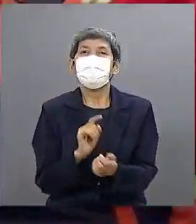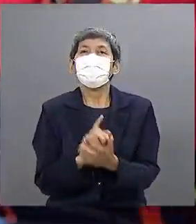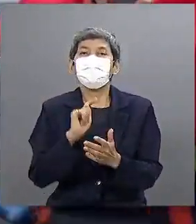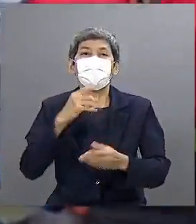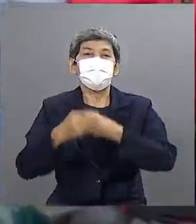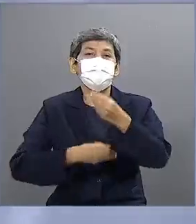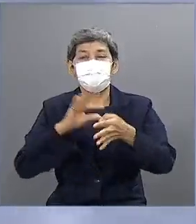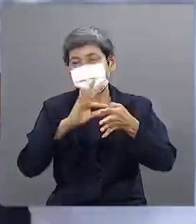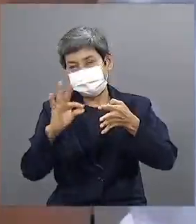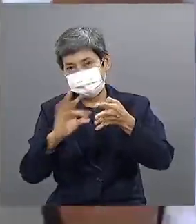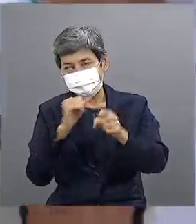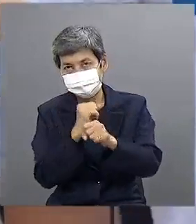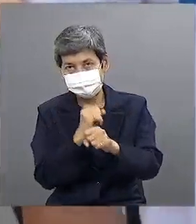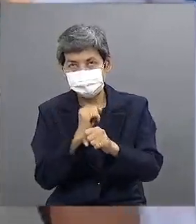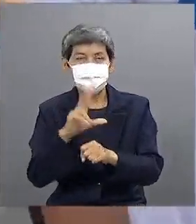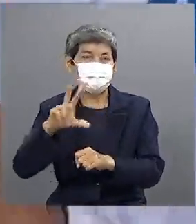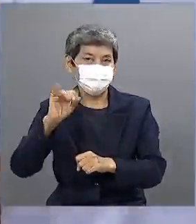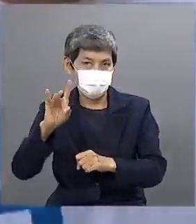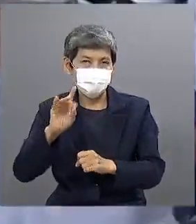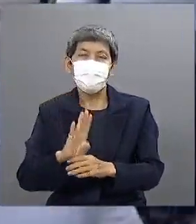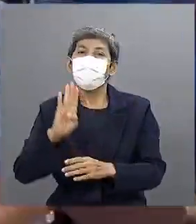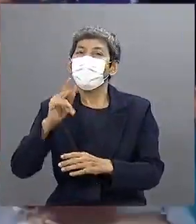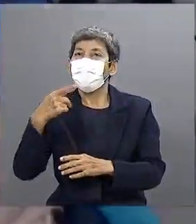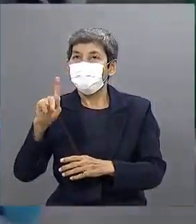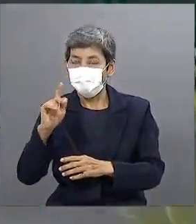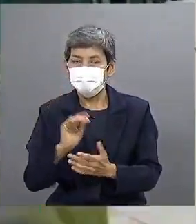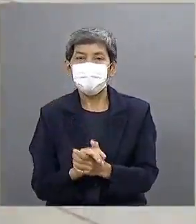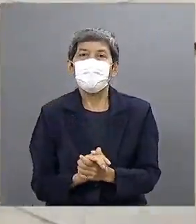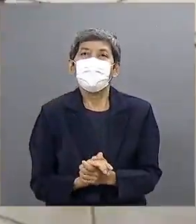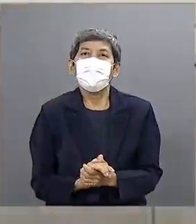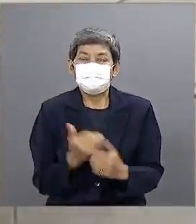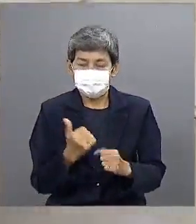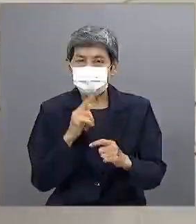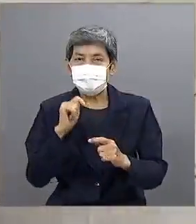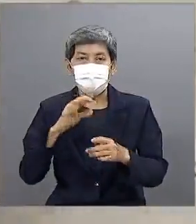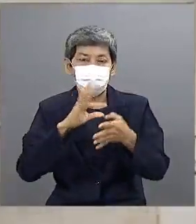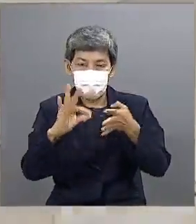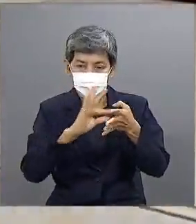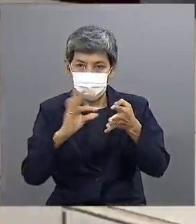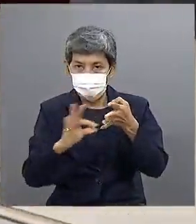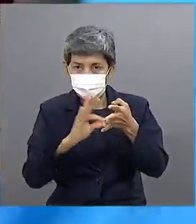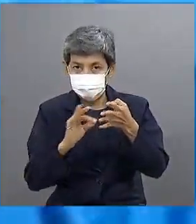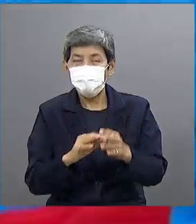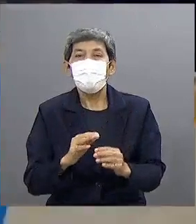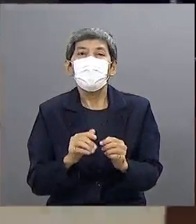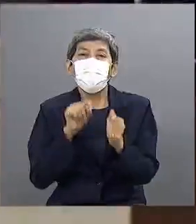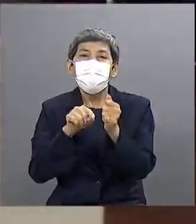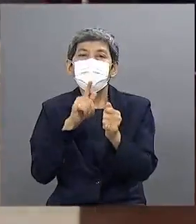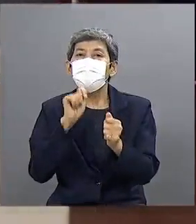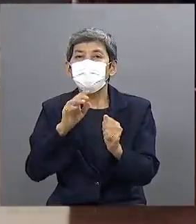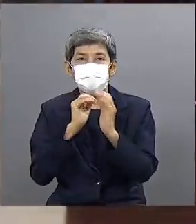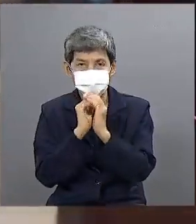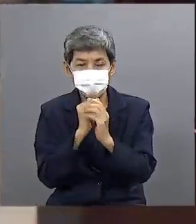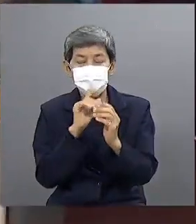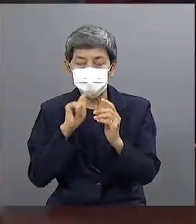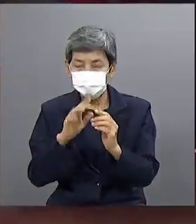ดิ์38ตลาดบางประกอกและประชาอุทิศ33ตลาดคอนโดสีไทยเขตทุ่งครุค่ะหลังจากเมื่อวานนี้ไปที่เขตสาย